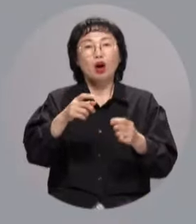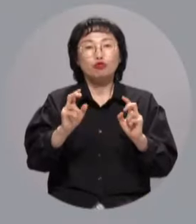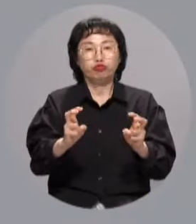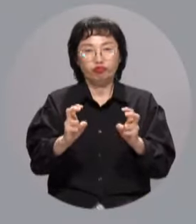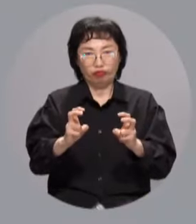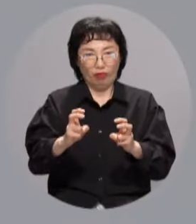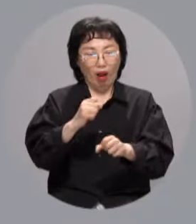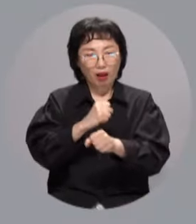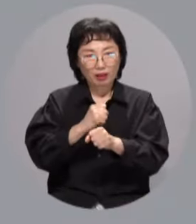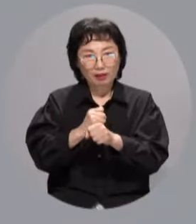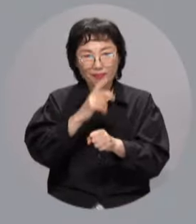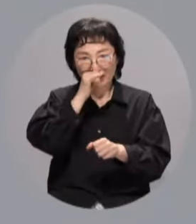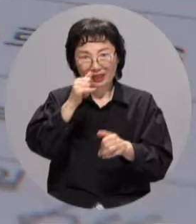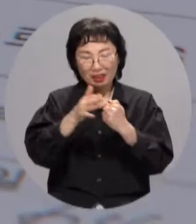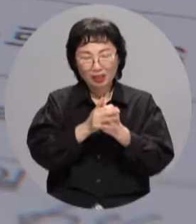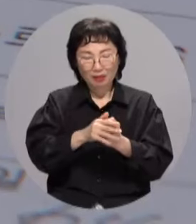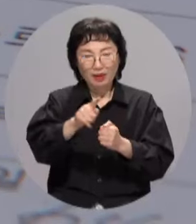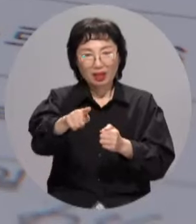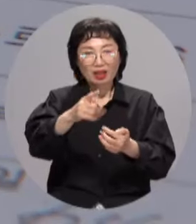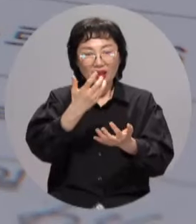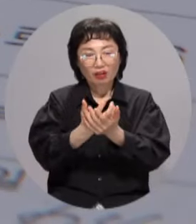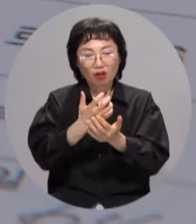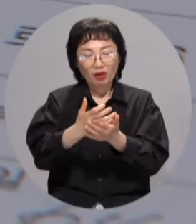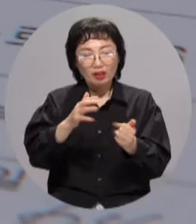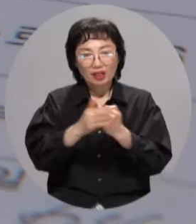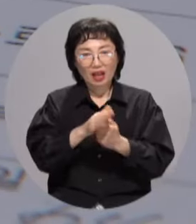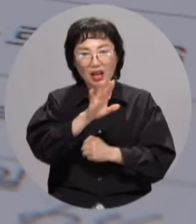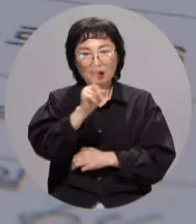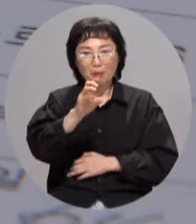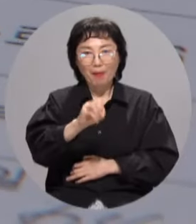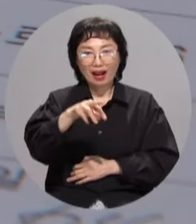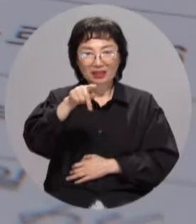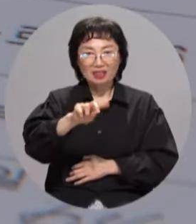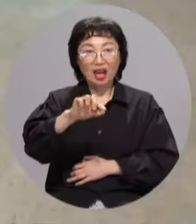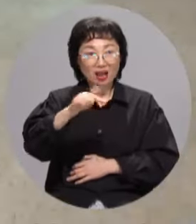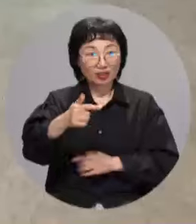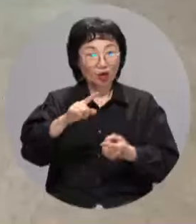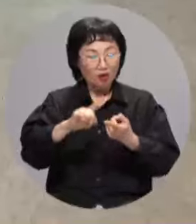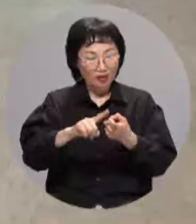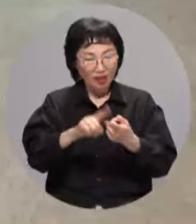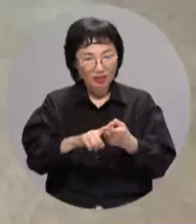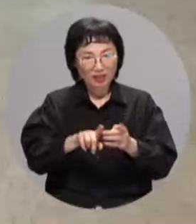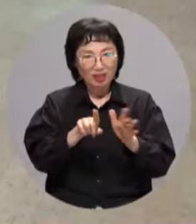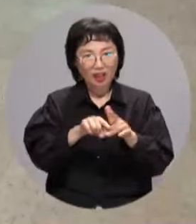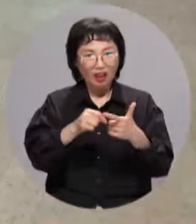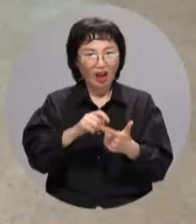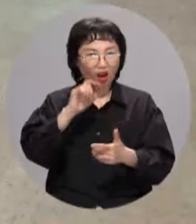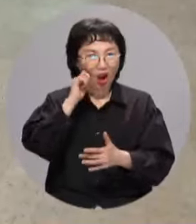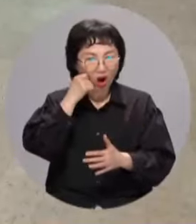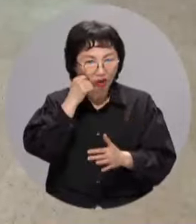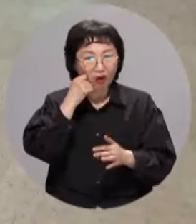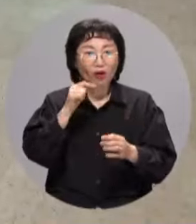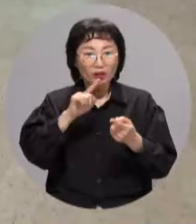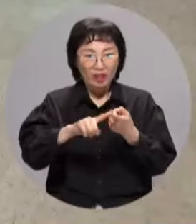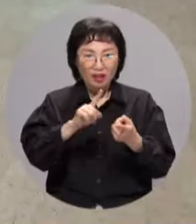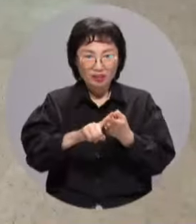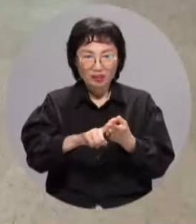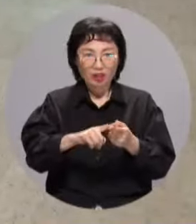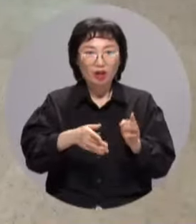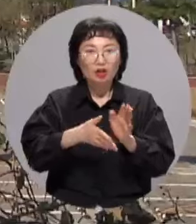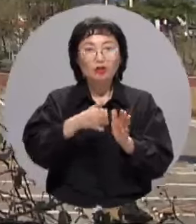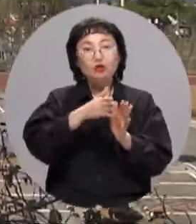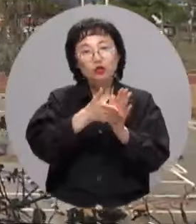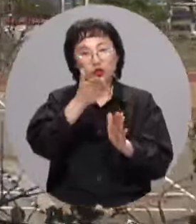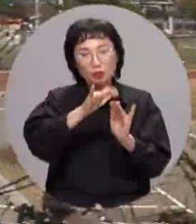4개 지자체는 이해하기 어려운 방사선 환경 영향평가 초안을 보완해달라며 주민공람을 수차례